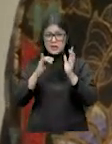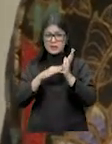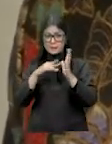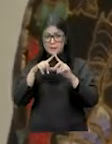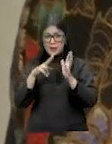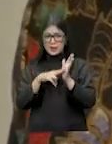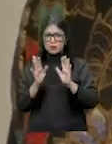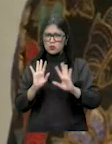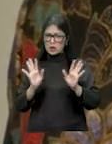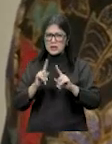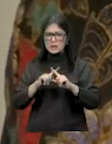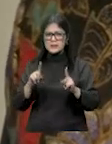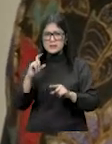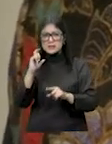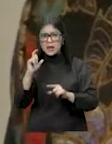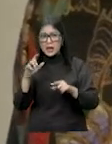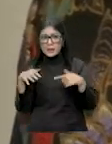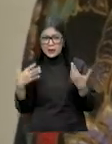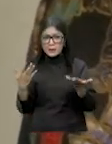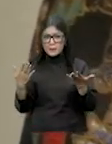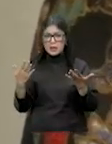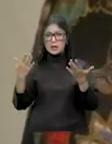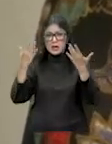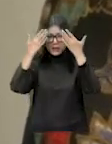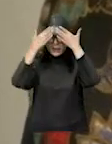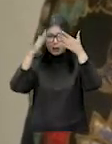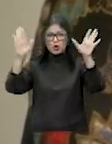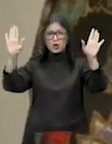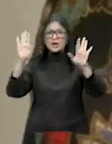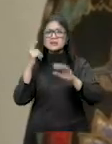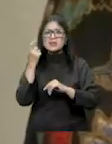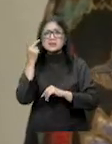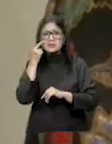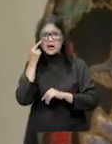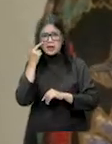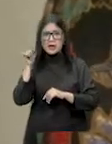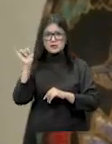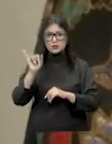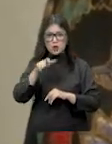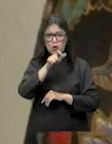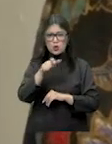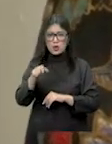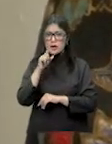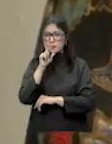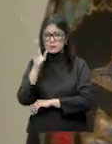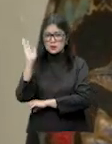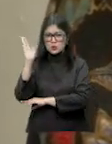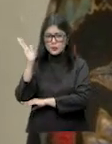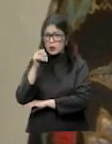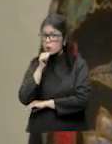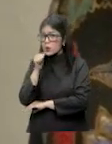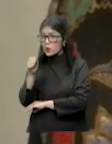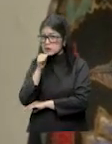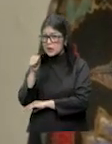kita menjaga demokrasi ini. Bagaimana kemudian narasumber ini menjadi penting. Jangan lihat